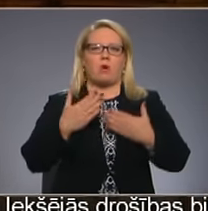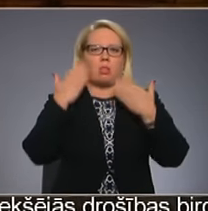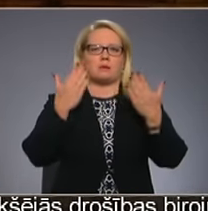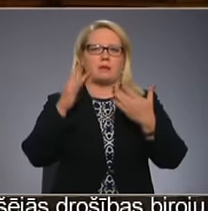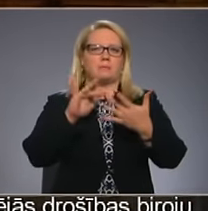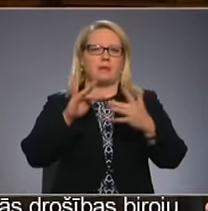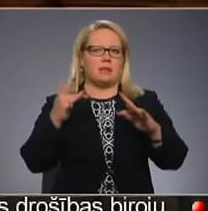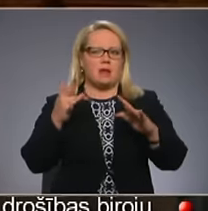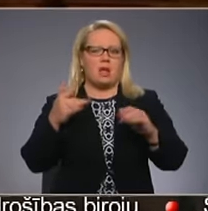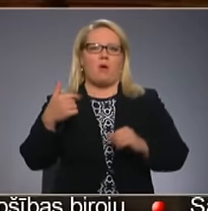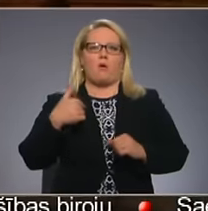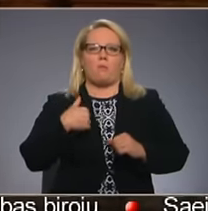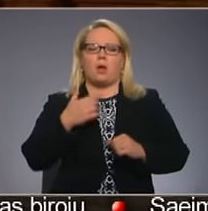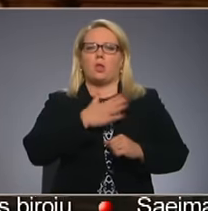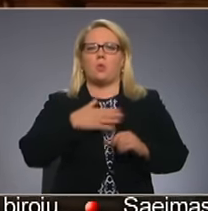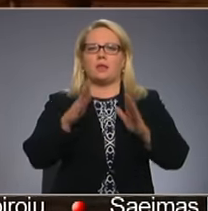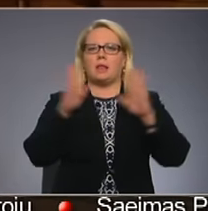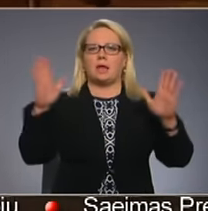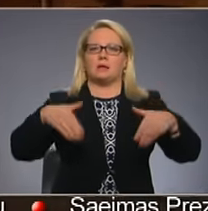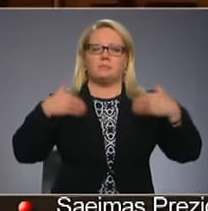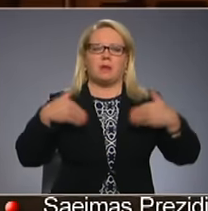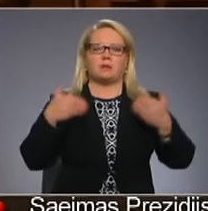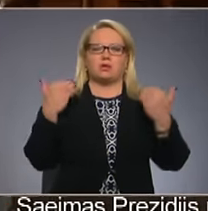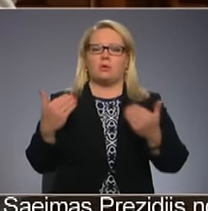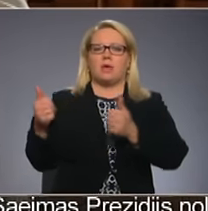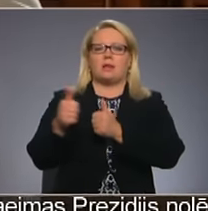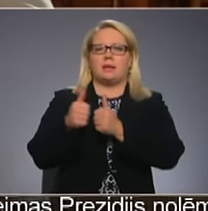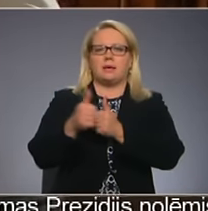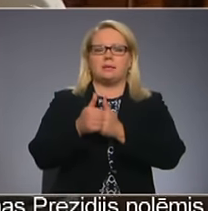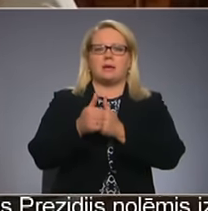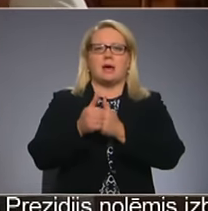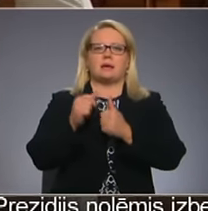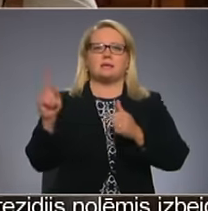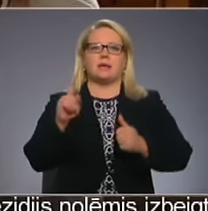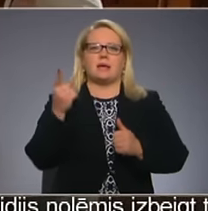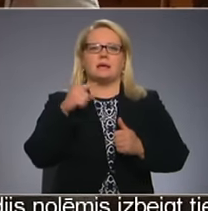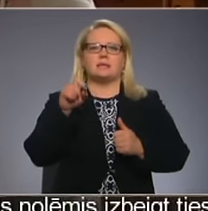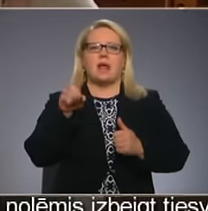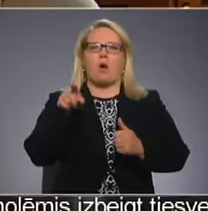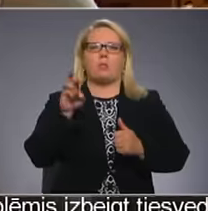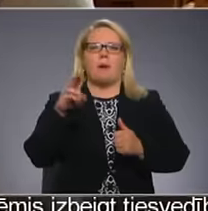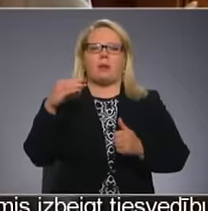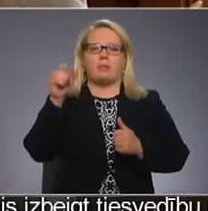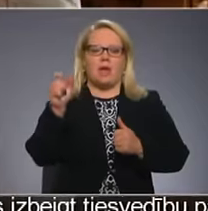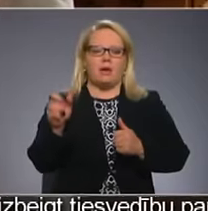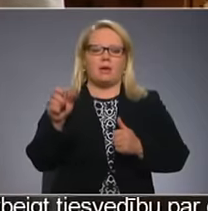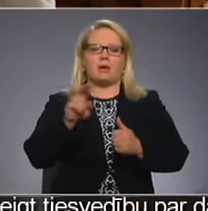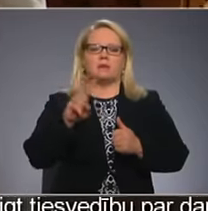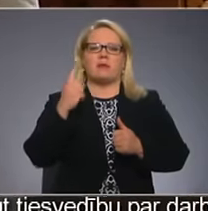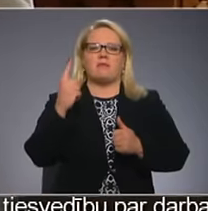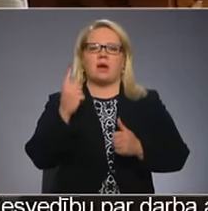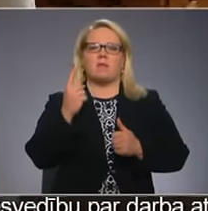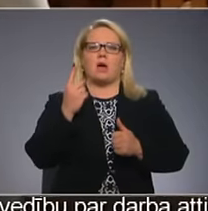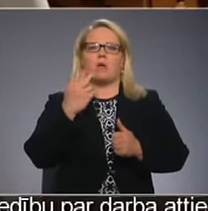internetā. Un man ļoti liels prieks, ka man šobrīd līdzās ir Ingvilds Trautmane, kas ir viena no